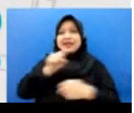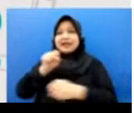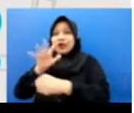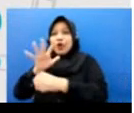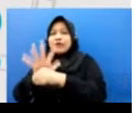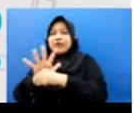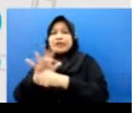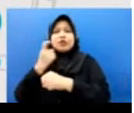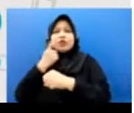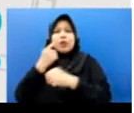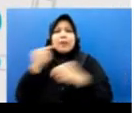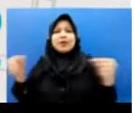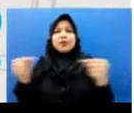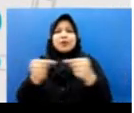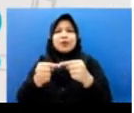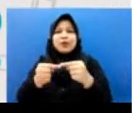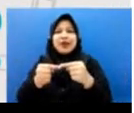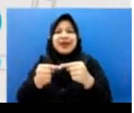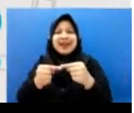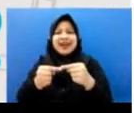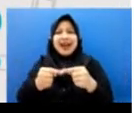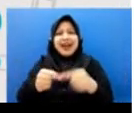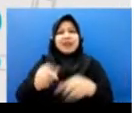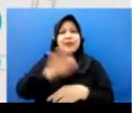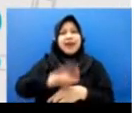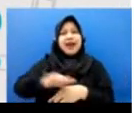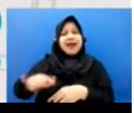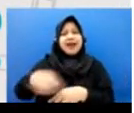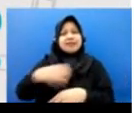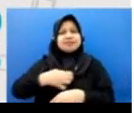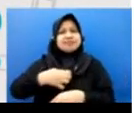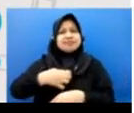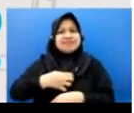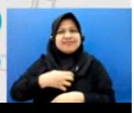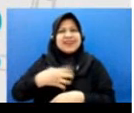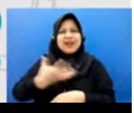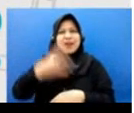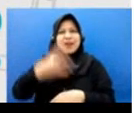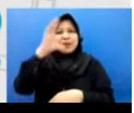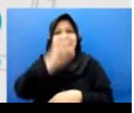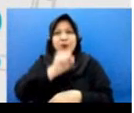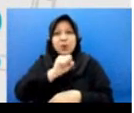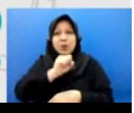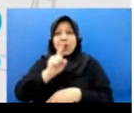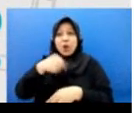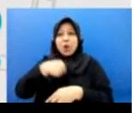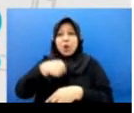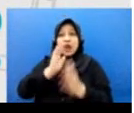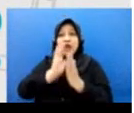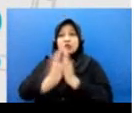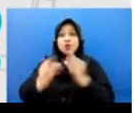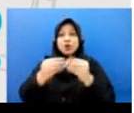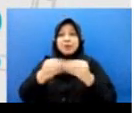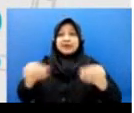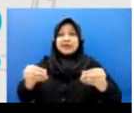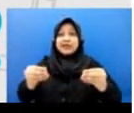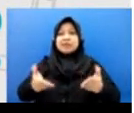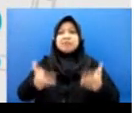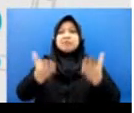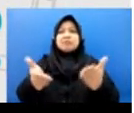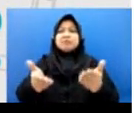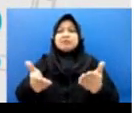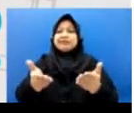listrik dan anak menjadi ingin tahu. Daripada saya langsung menunjukkan benda materi konten saja.